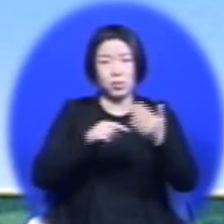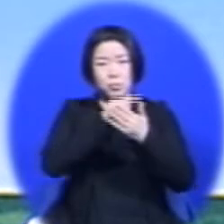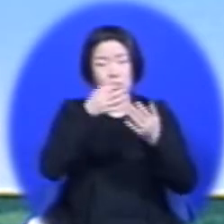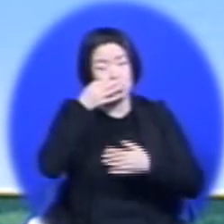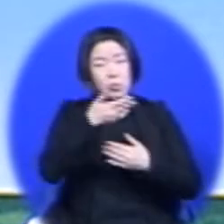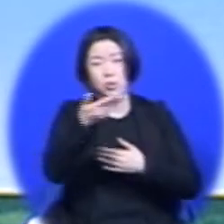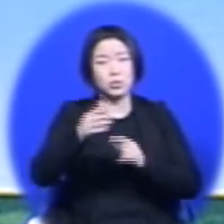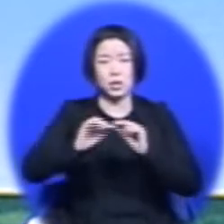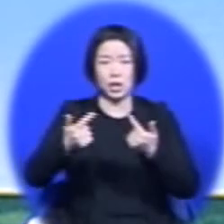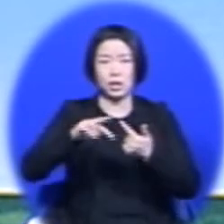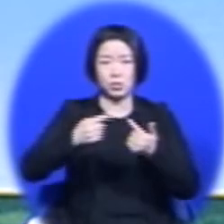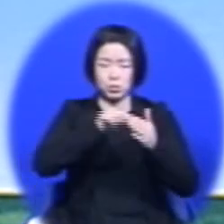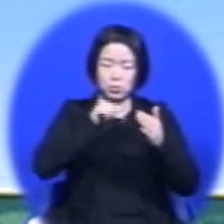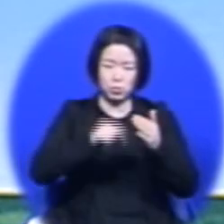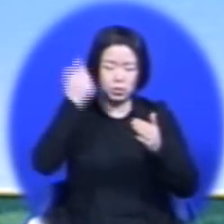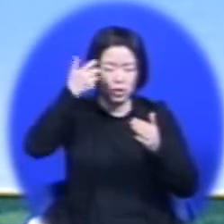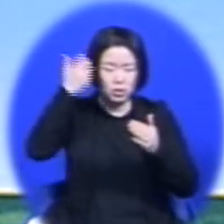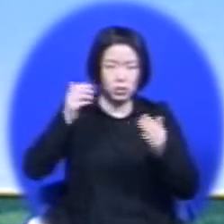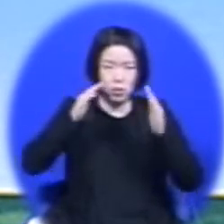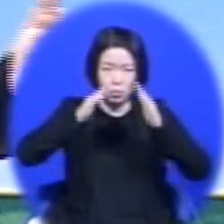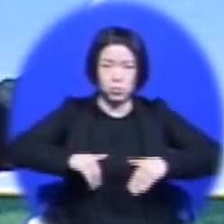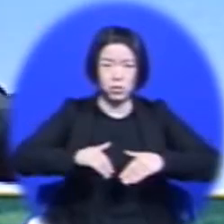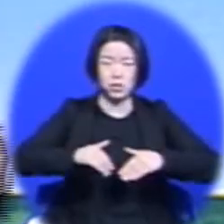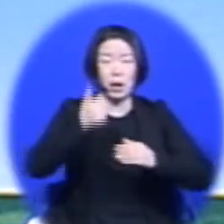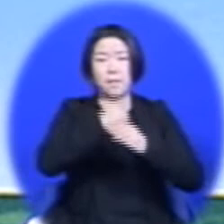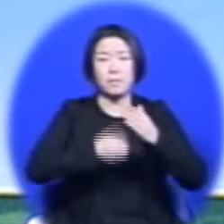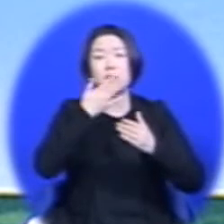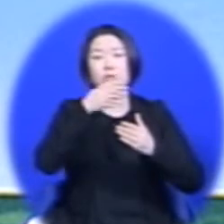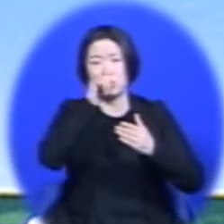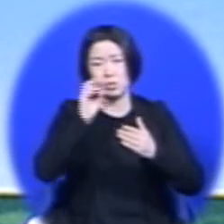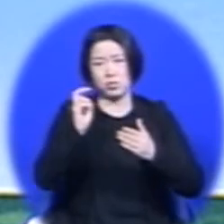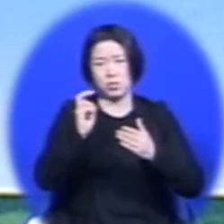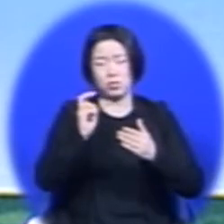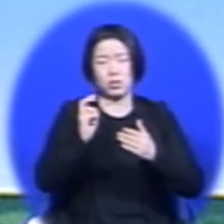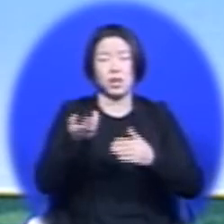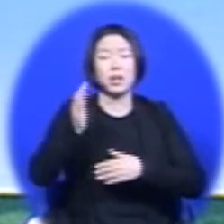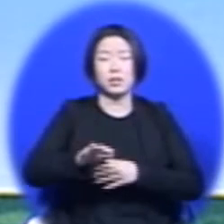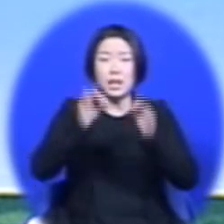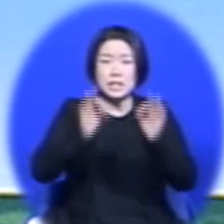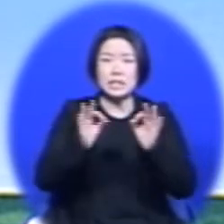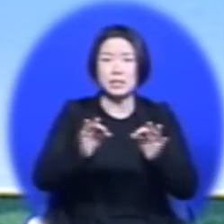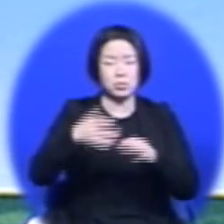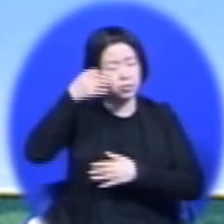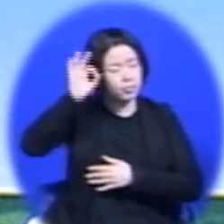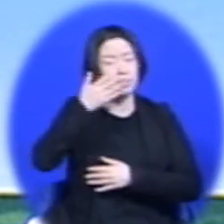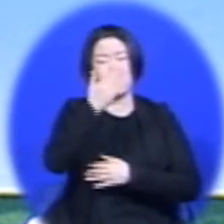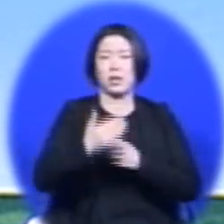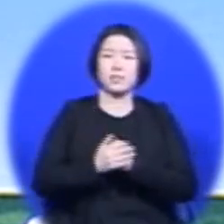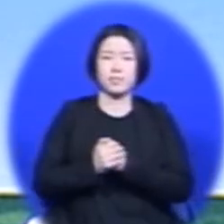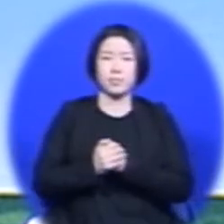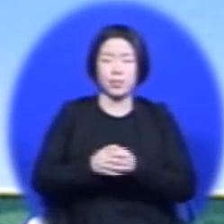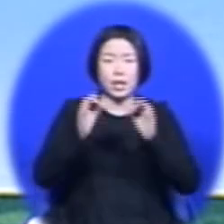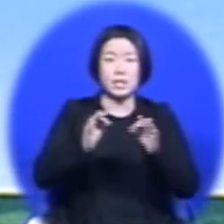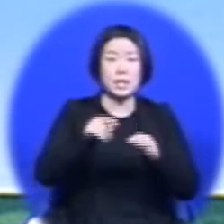속으로는 완전히 영적으로 무너진 상태에 빠질 수 있습니다. 근데 이제는 깨닫습니다.